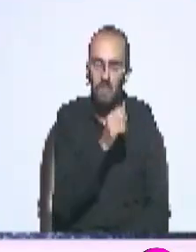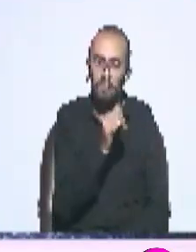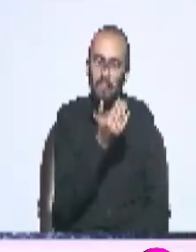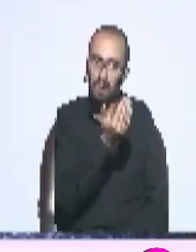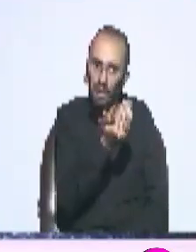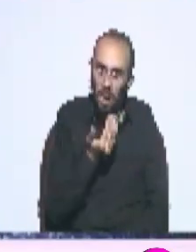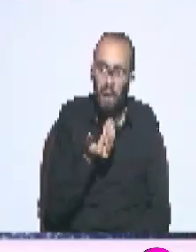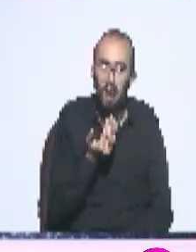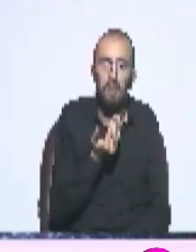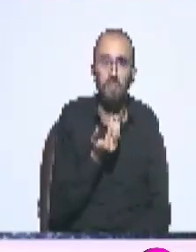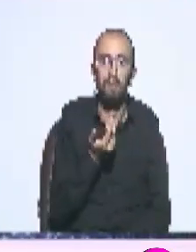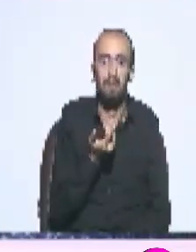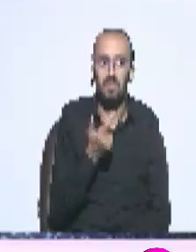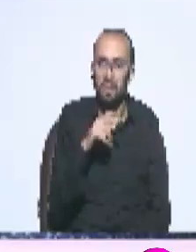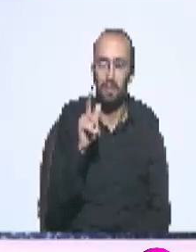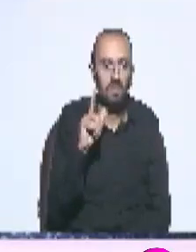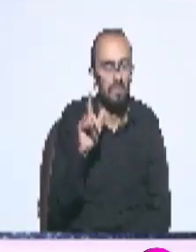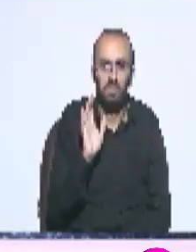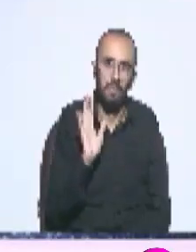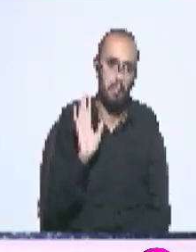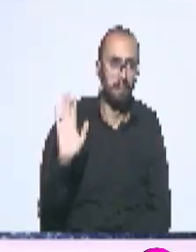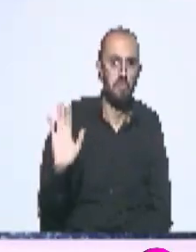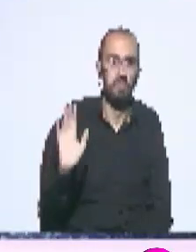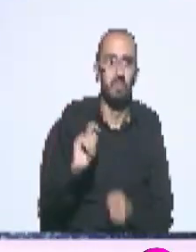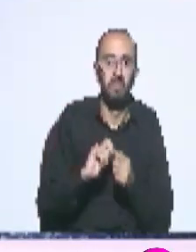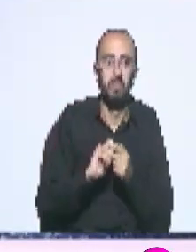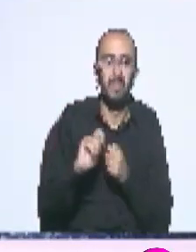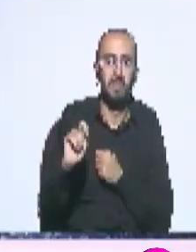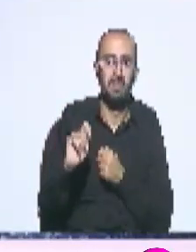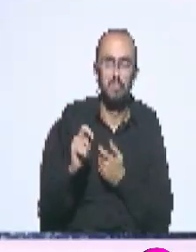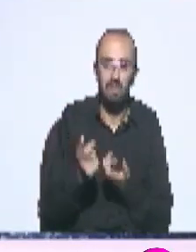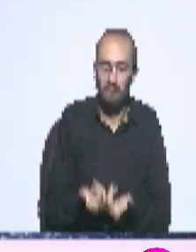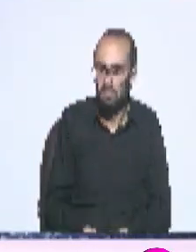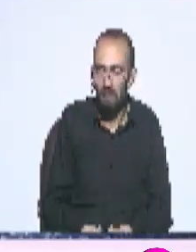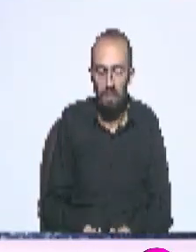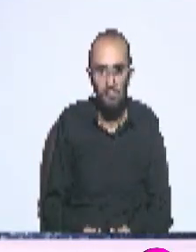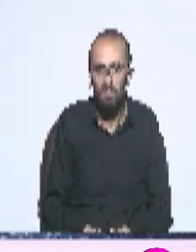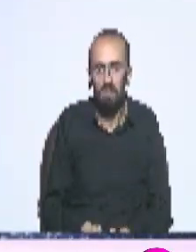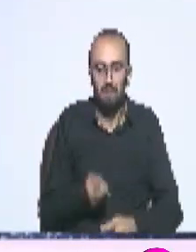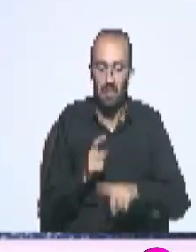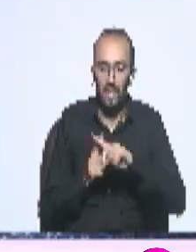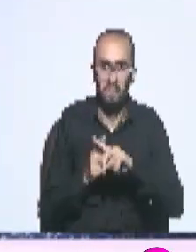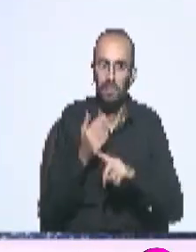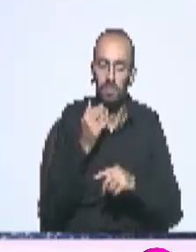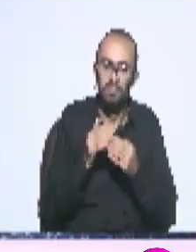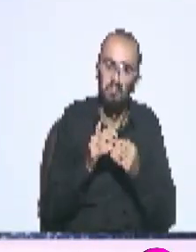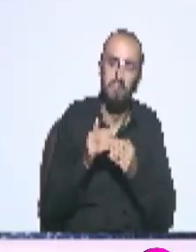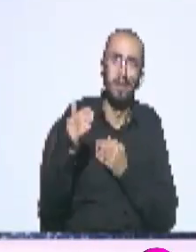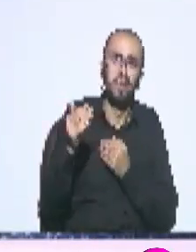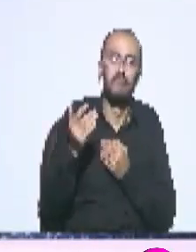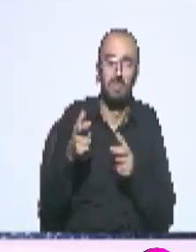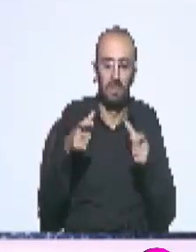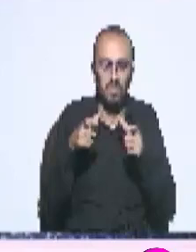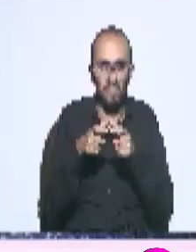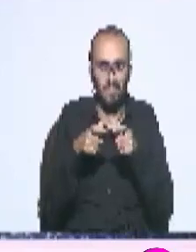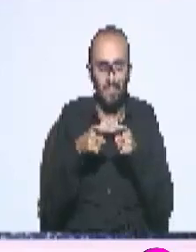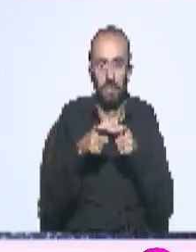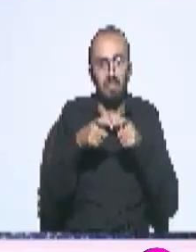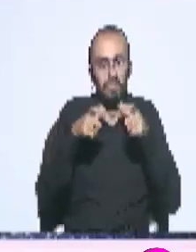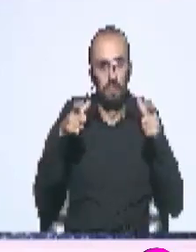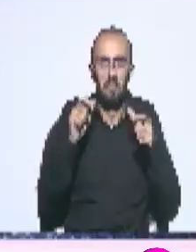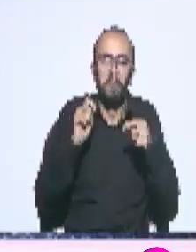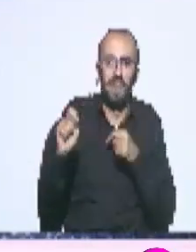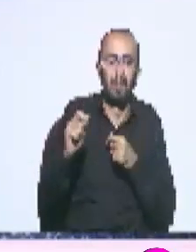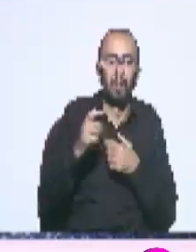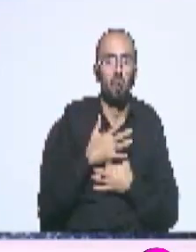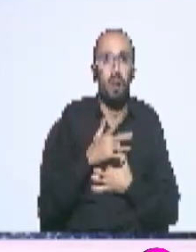اقرب وفي ناس ممكن يبقى تاثيرهم عليا مش ايجابي كفايه فينفع يبقوا بيروحوا في دايره ابعد